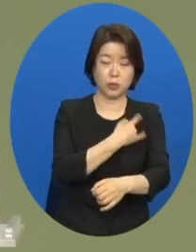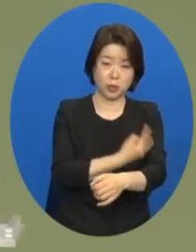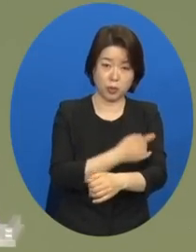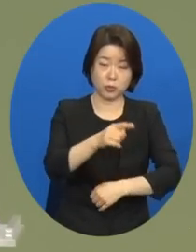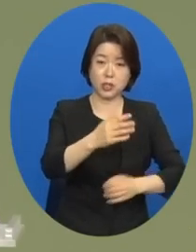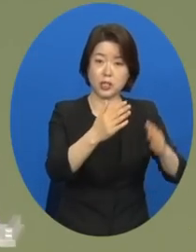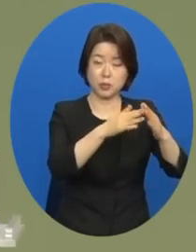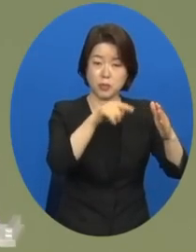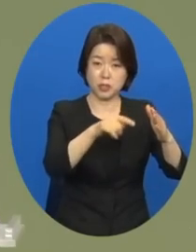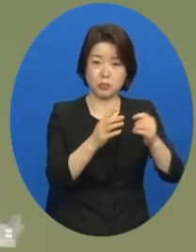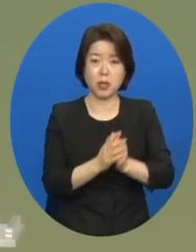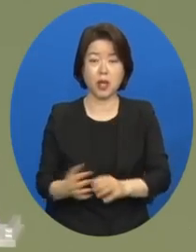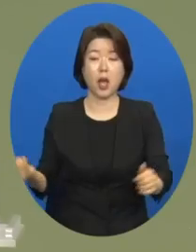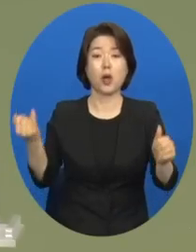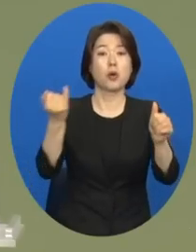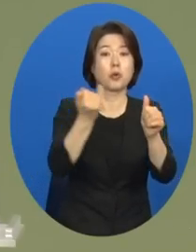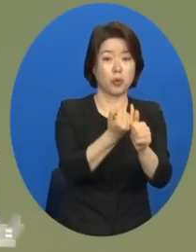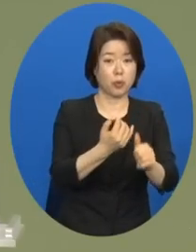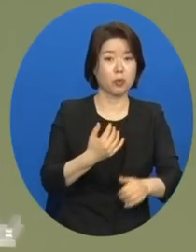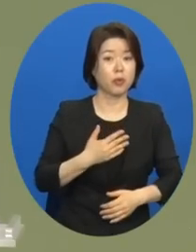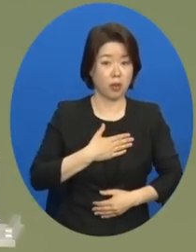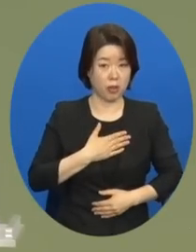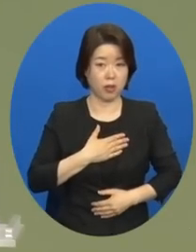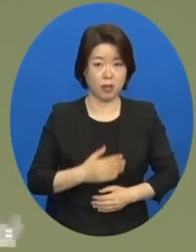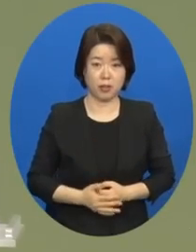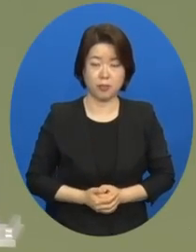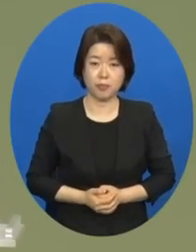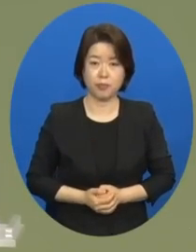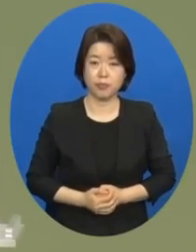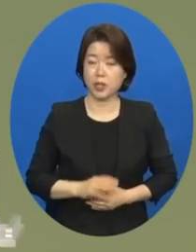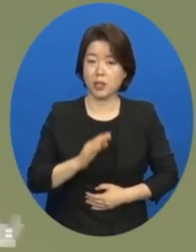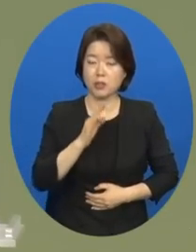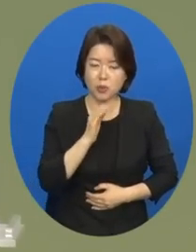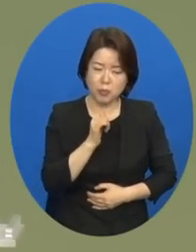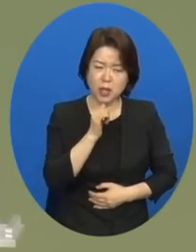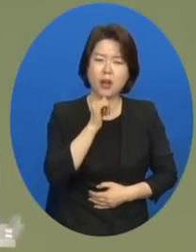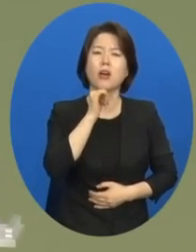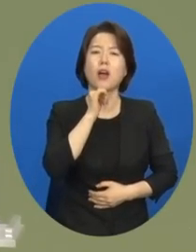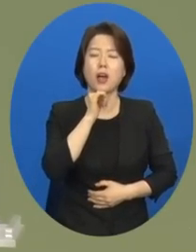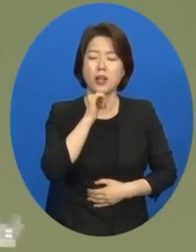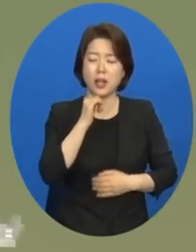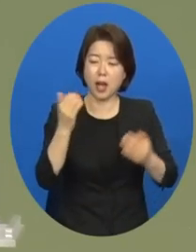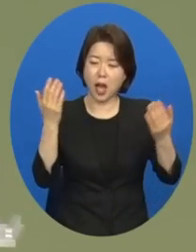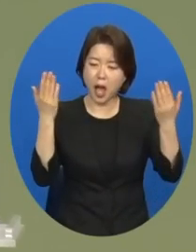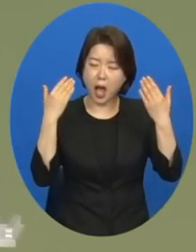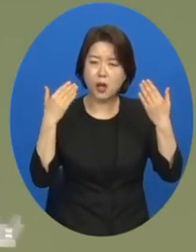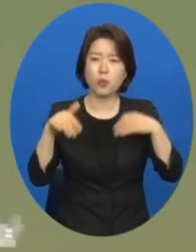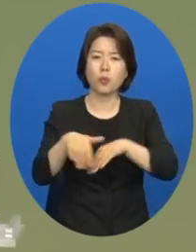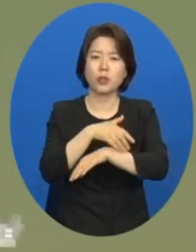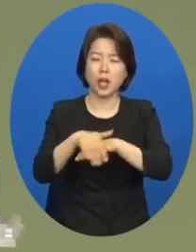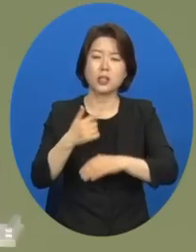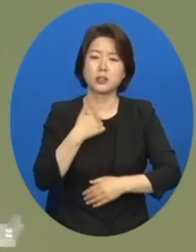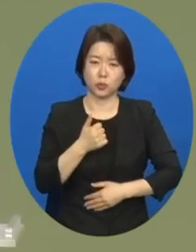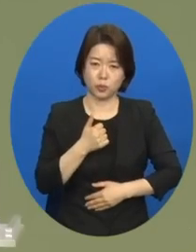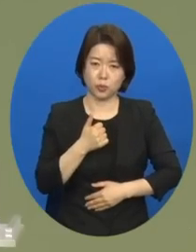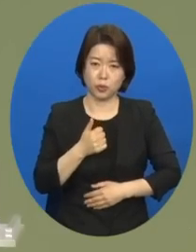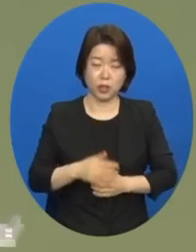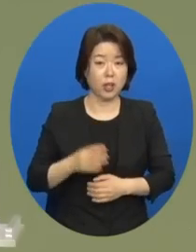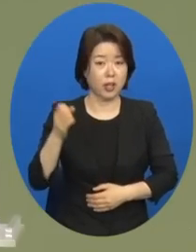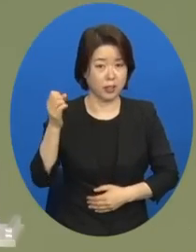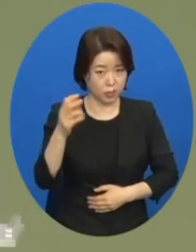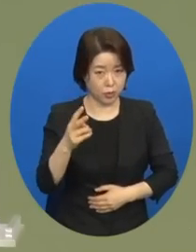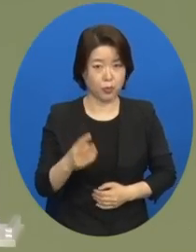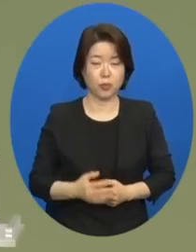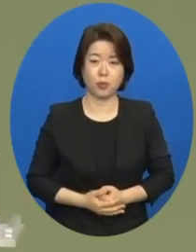댁에 결혼을 했지요 너무나 가난한 학창 시절을 보내고 그리고 이제